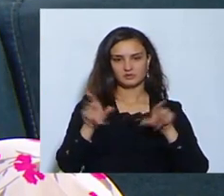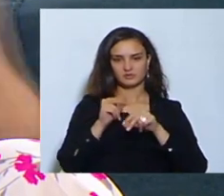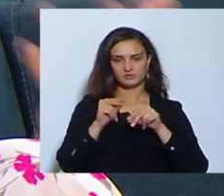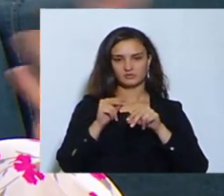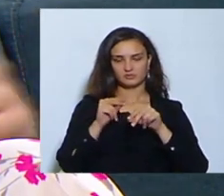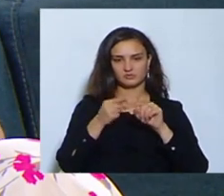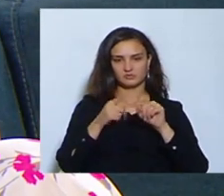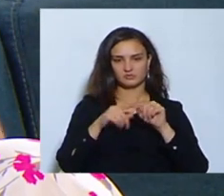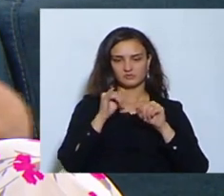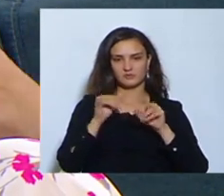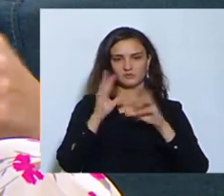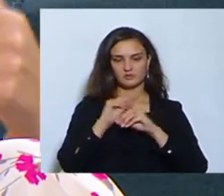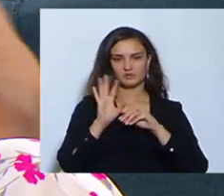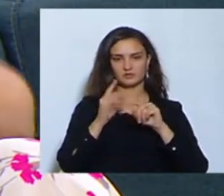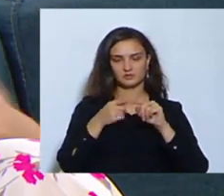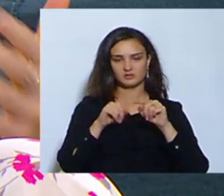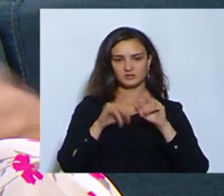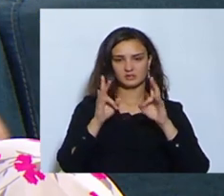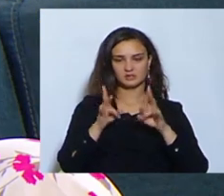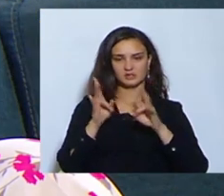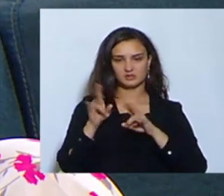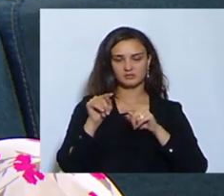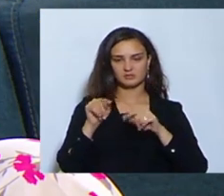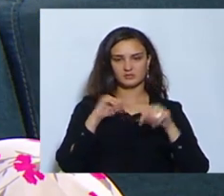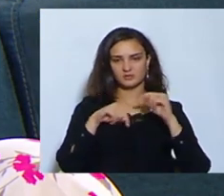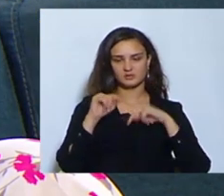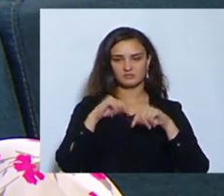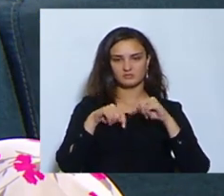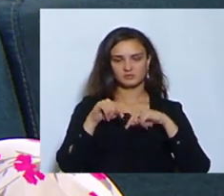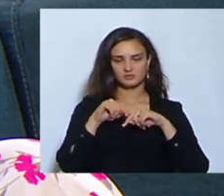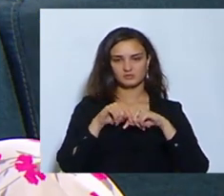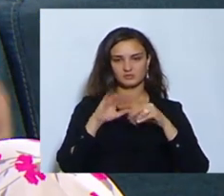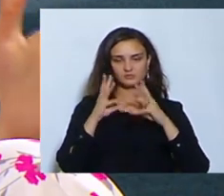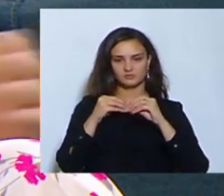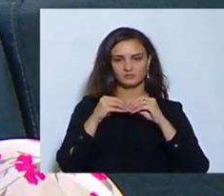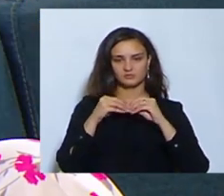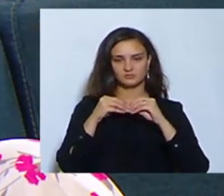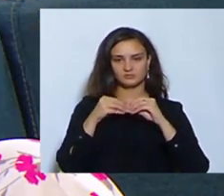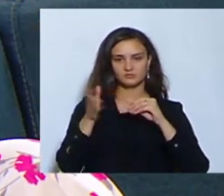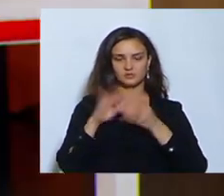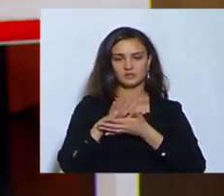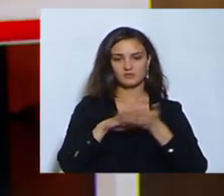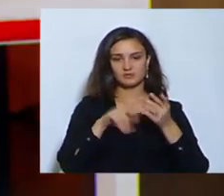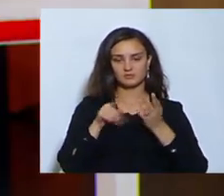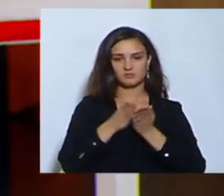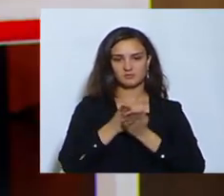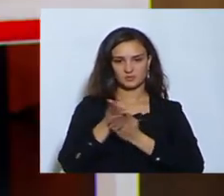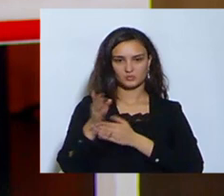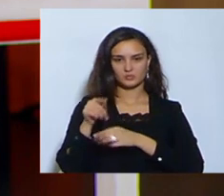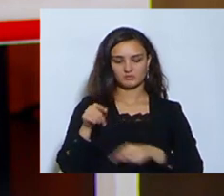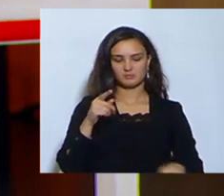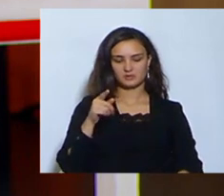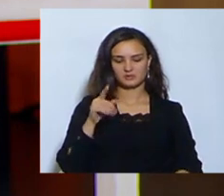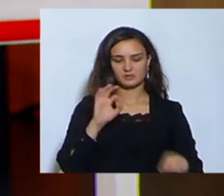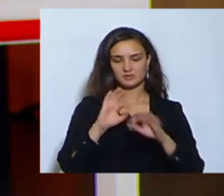უბრალოდ აღარ მოხერხდეს, იმიტომ რომ ზიანდება ორგანიზმი სრულიად, ხო? მოდით გავაგრძელოთ ამ მიმართულებით, რა